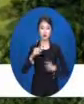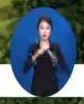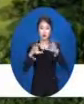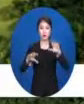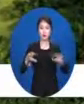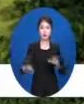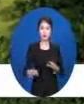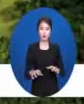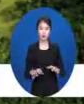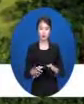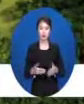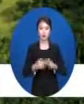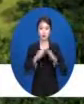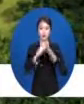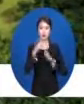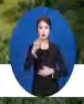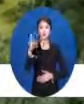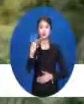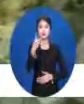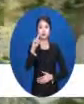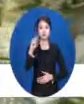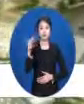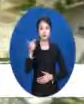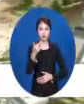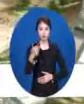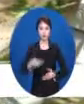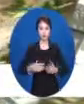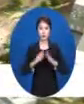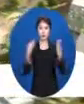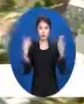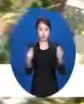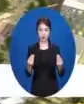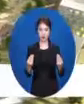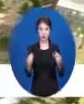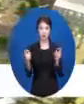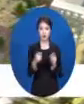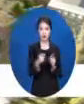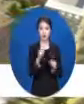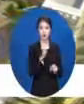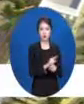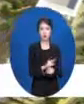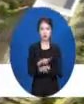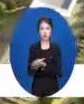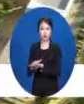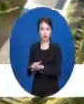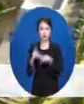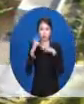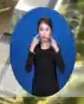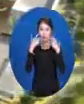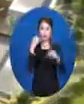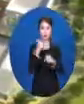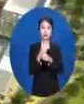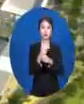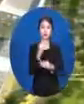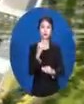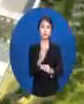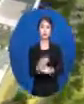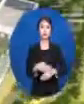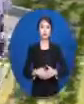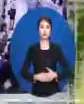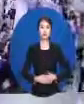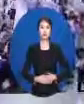LG생활건강퓨처일반산업단지 조성사업이 2016년 착공을 앞두고 산업단지의 성격과 규모가 구체화되고 있습니다.